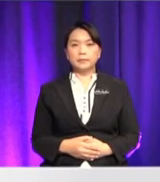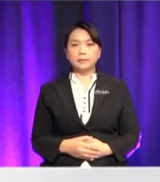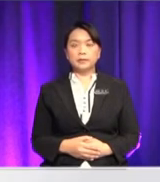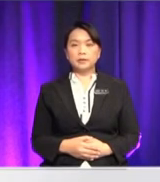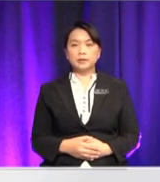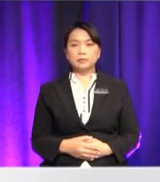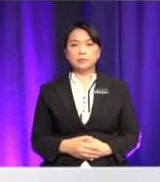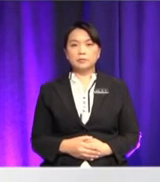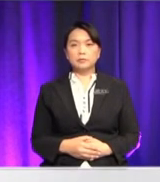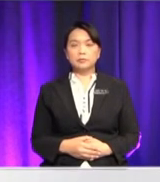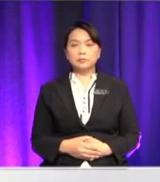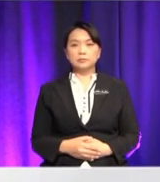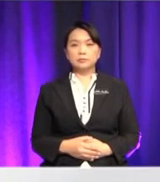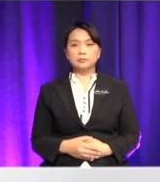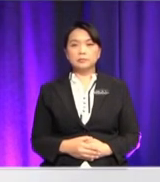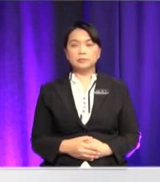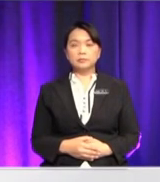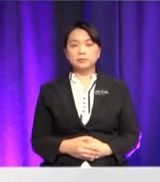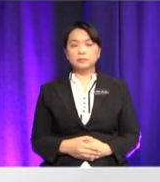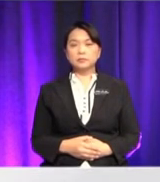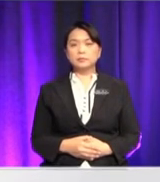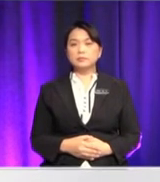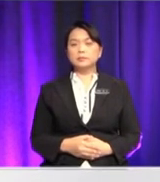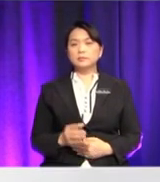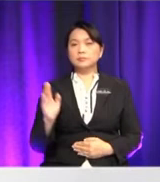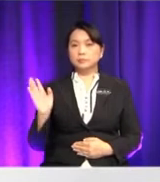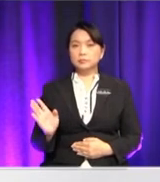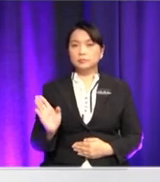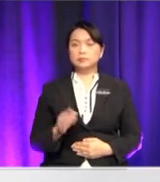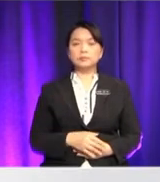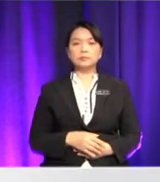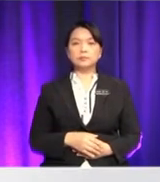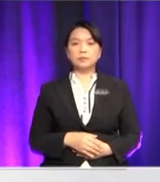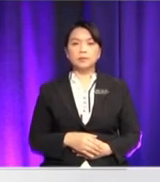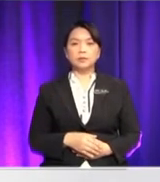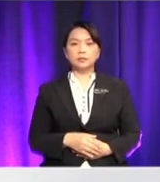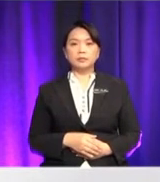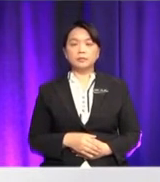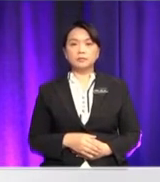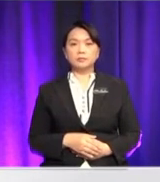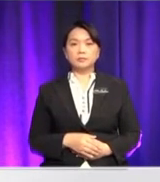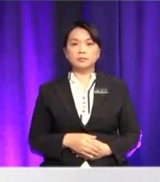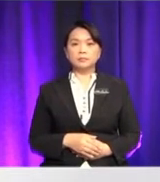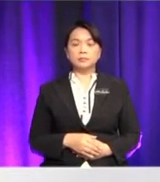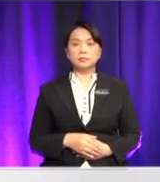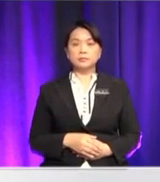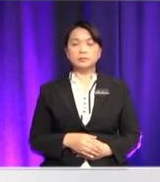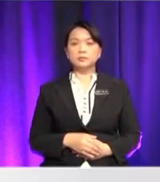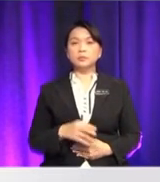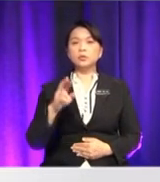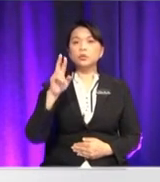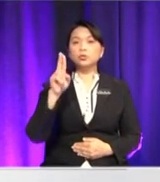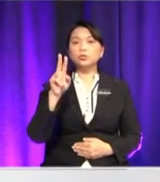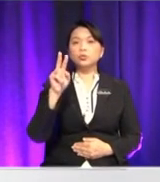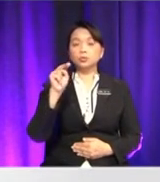Hai adcb selain autografi iya betul tehnya Memang betul itulah jawaban yaitu unjulan